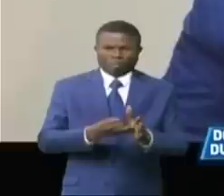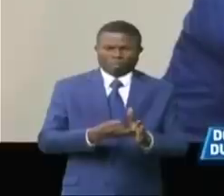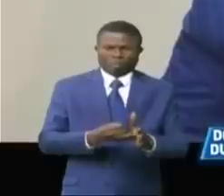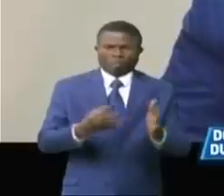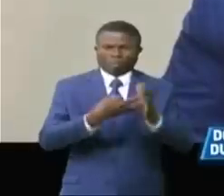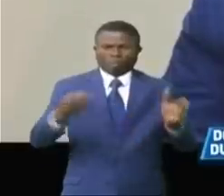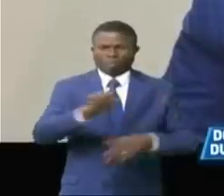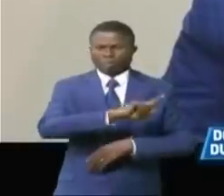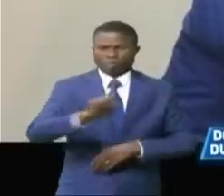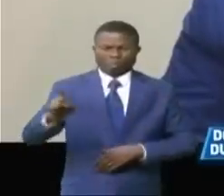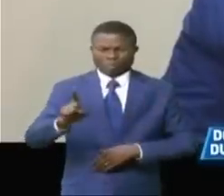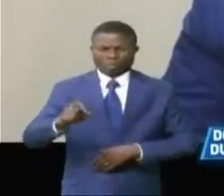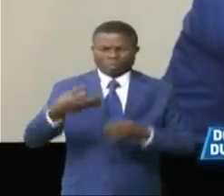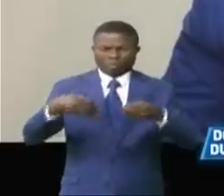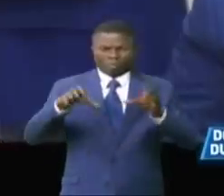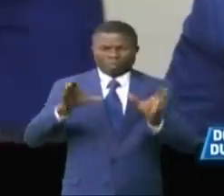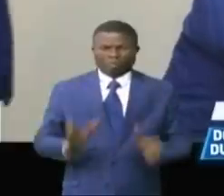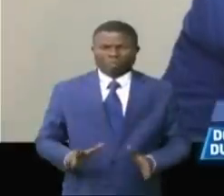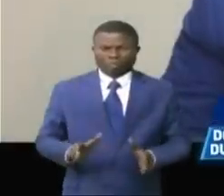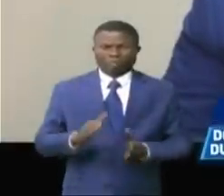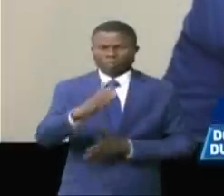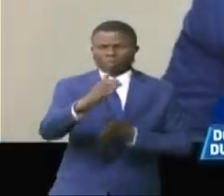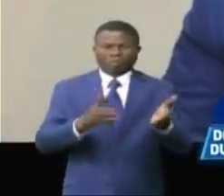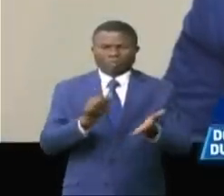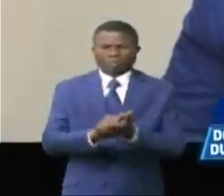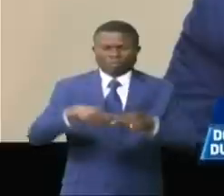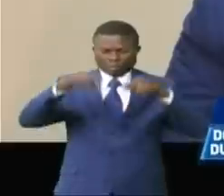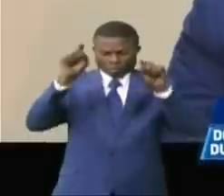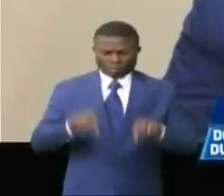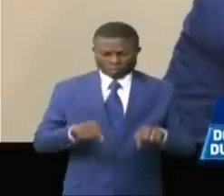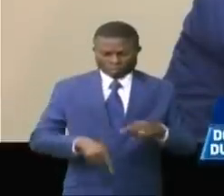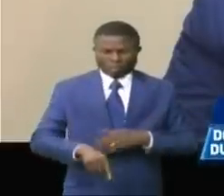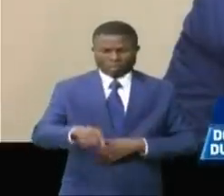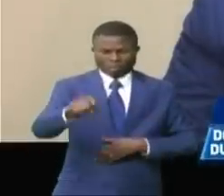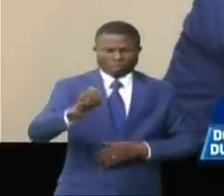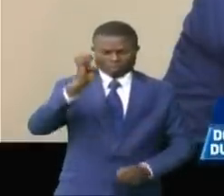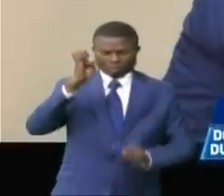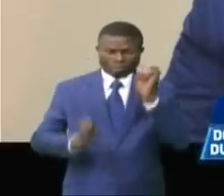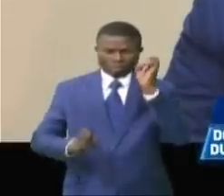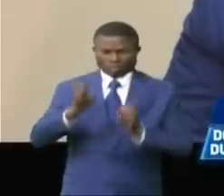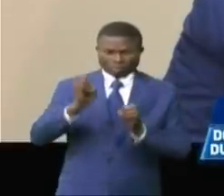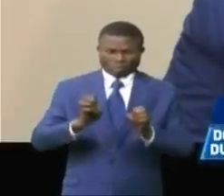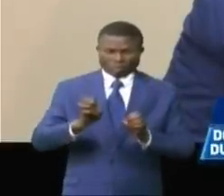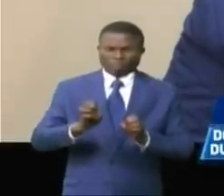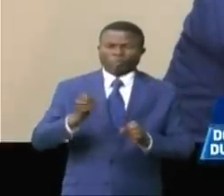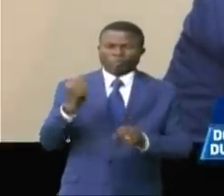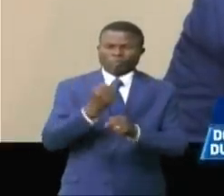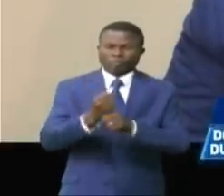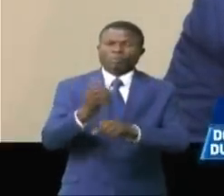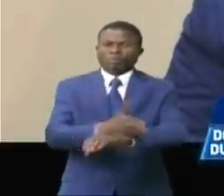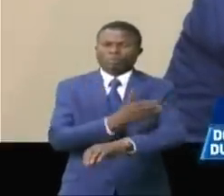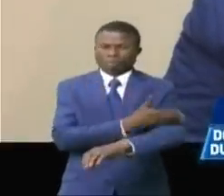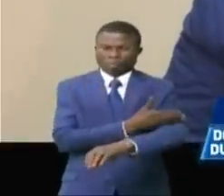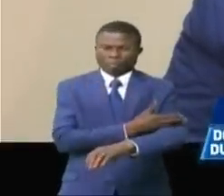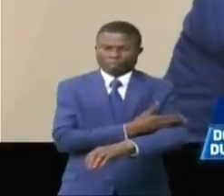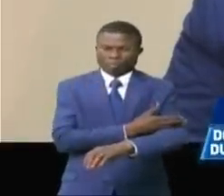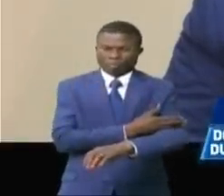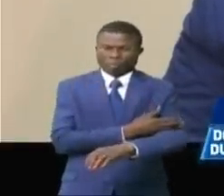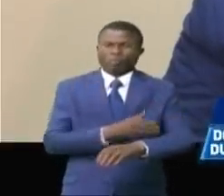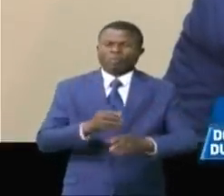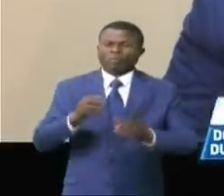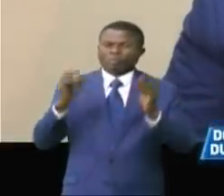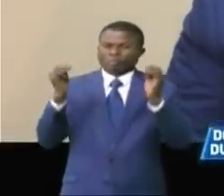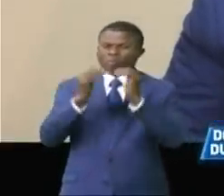4 949 457 000 francs congolais. Pour la mobilisation des recettes, pour l'exercice en cours, l'évaluation de la performance s'apprécie par rapport